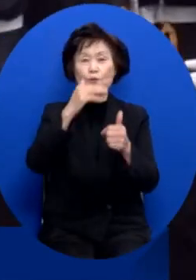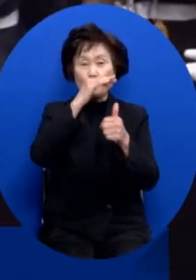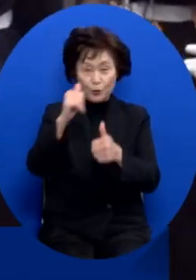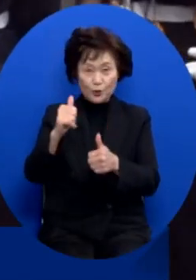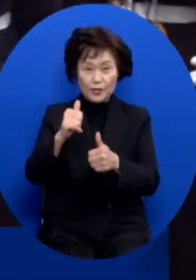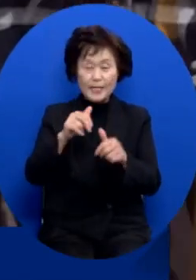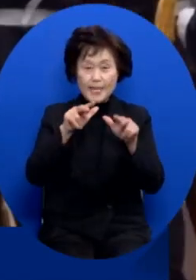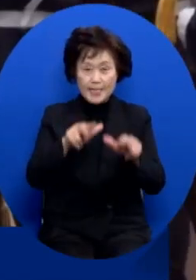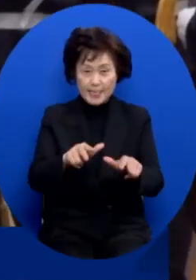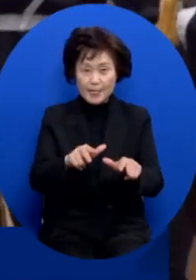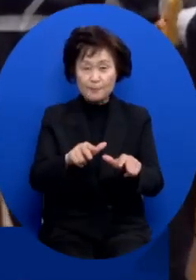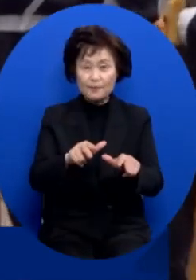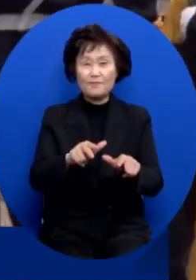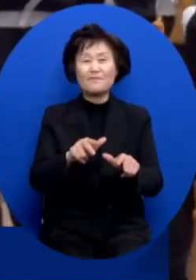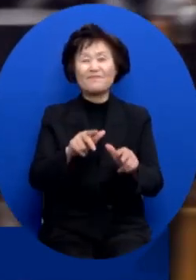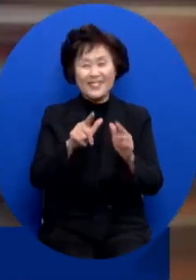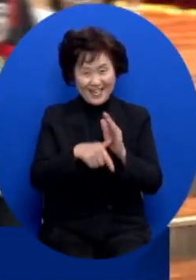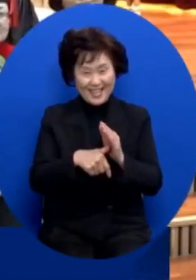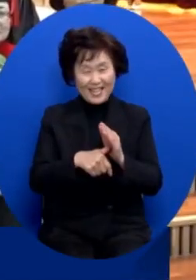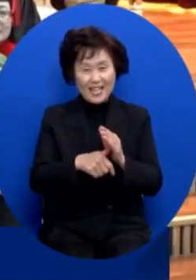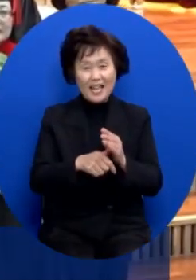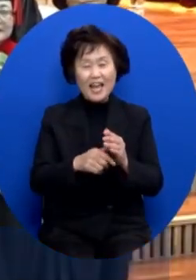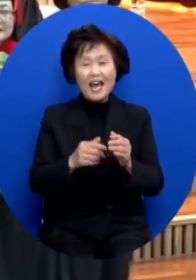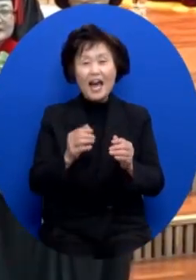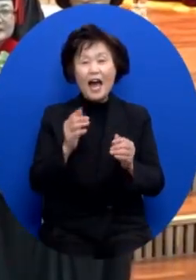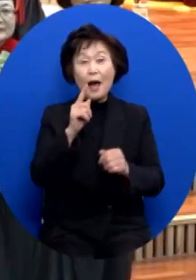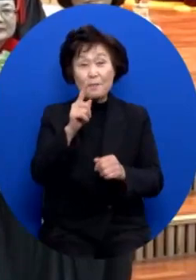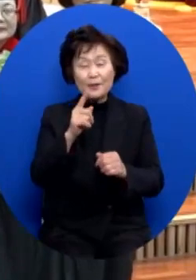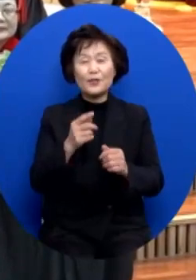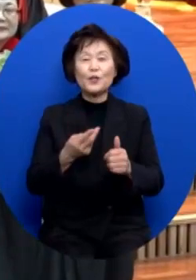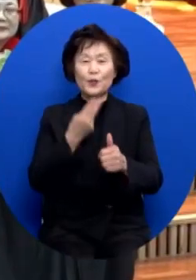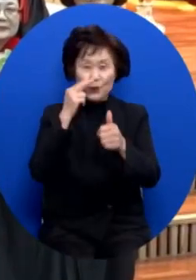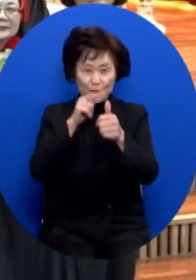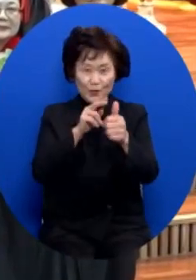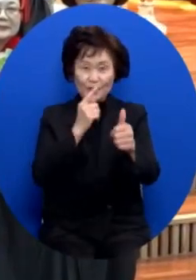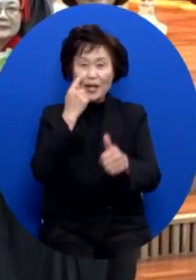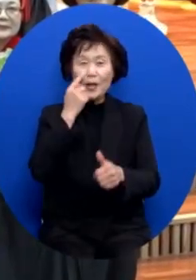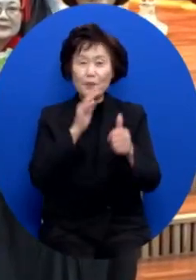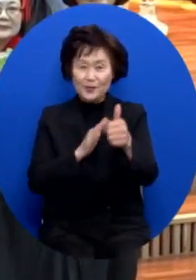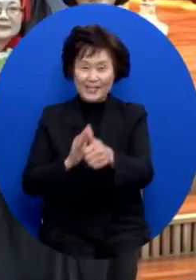지금인 것 같아요. 일단 도전해 보십시오. CTS 뉴스 장현수입니다.